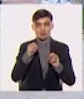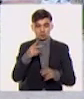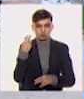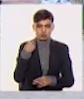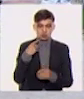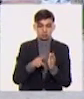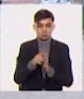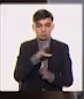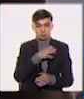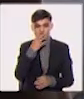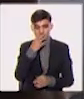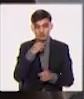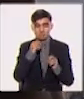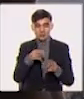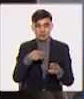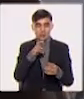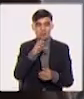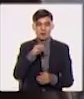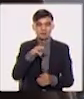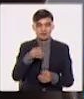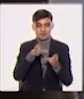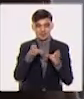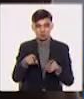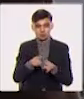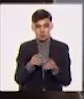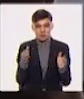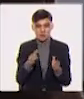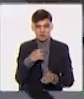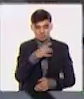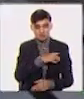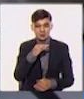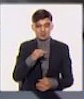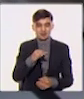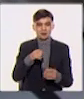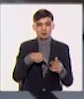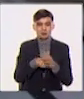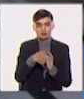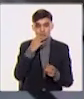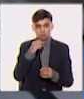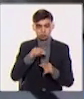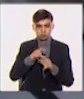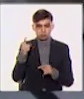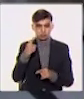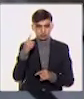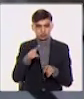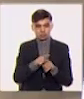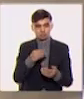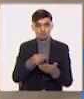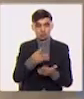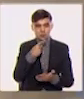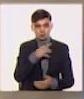қалған. Жылуды пайдаланатын батареяларда шағын дейді. Қаңтар айынан бастап түбіртектегі баға бұрынғысынан қымбаттап